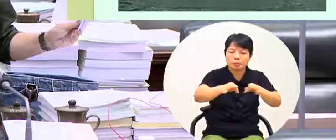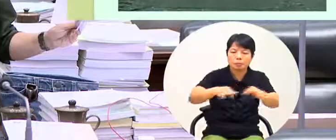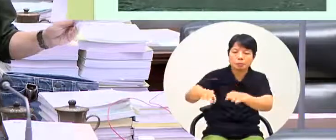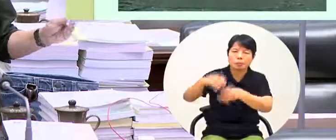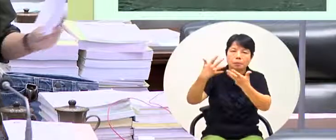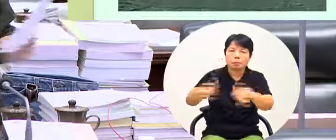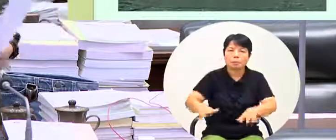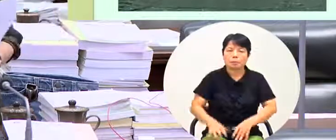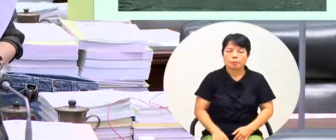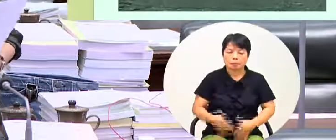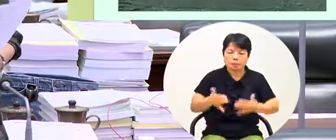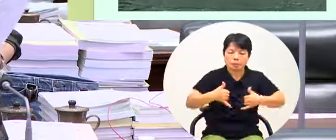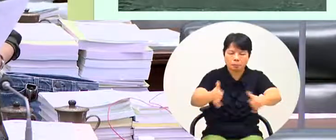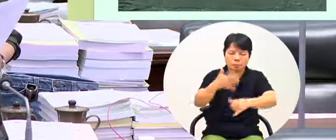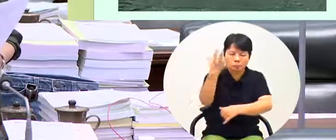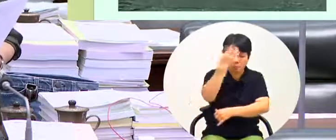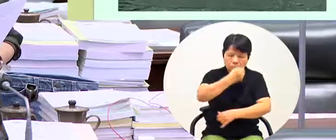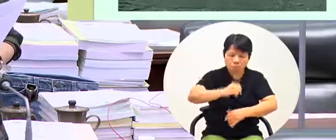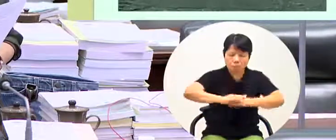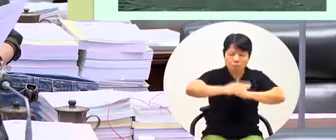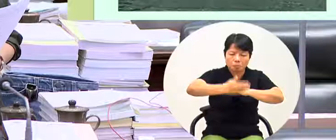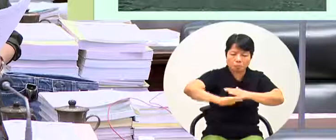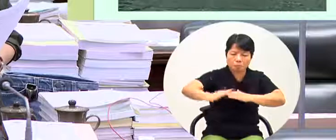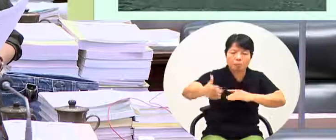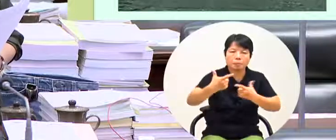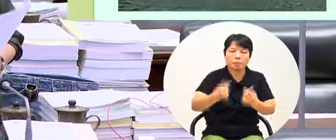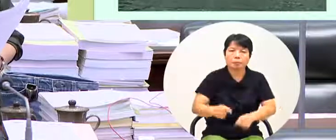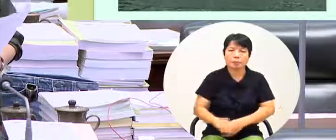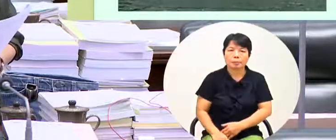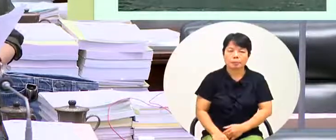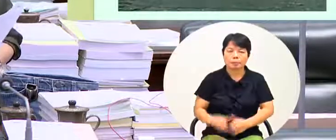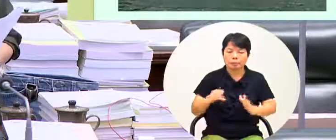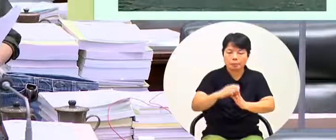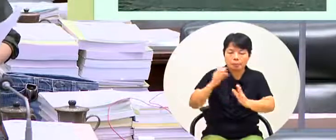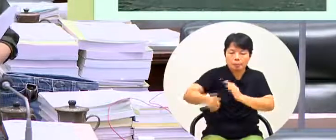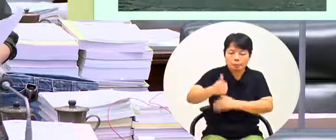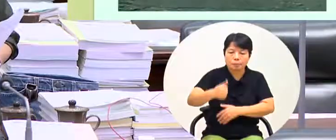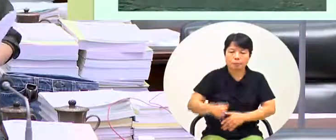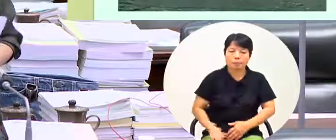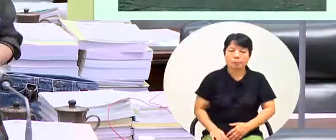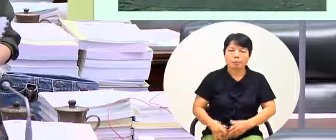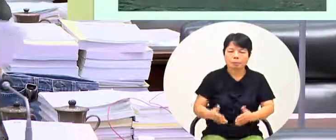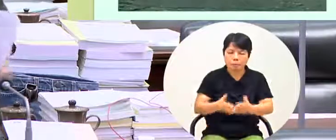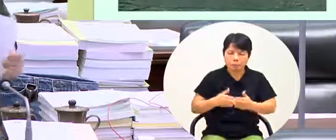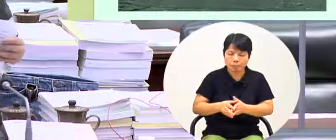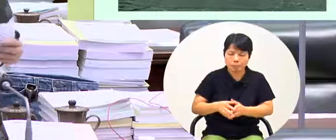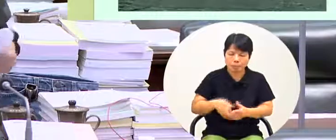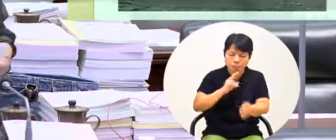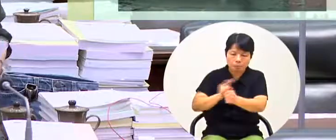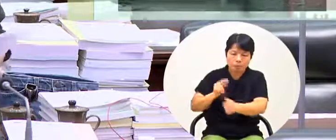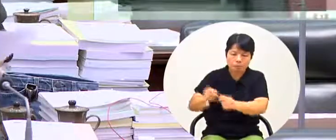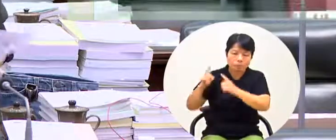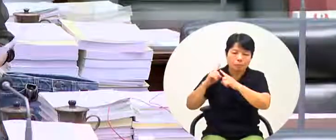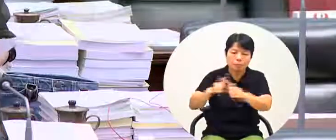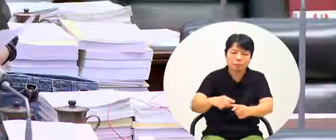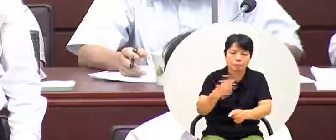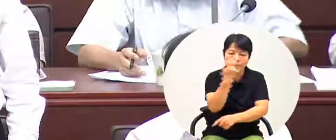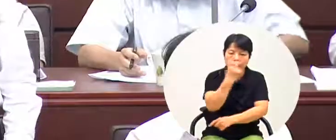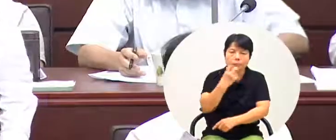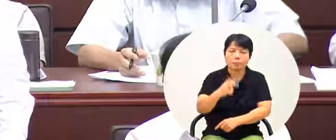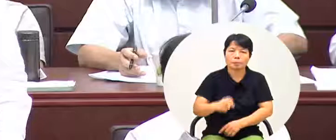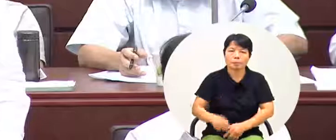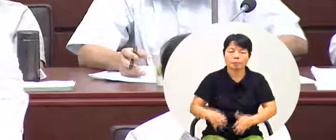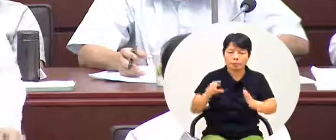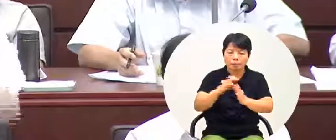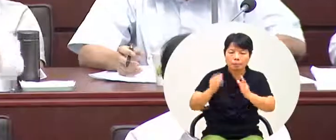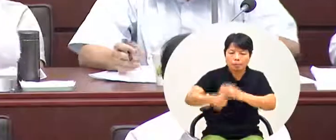跟不平，是不是也请局长有空也找人，就是尽量早一点去让会看一下。那局长先回答我的问题。 赵局长，请答